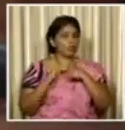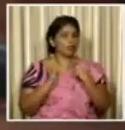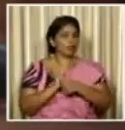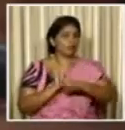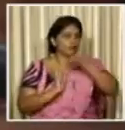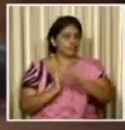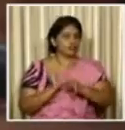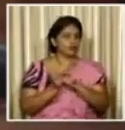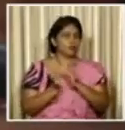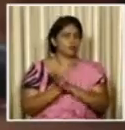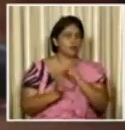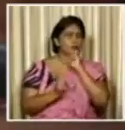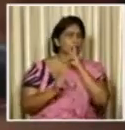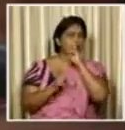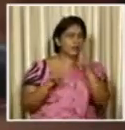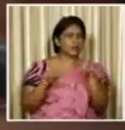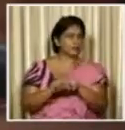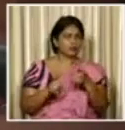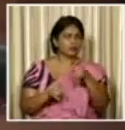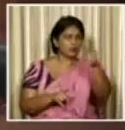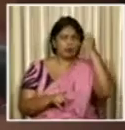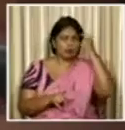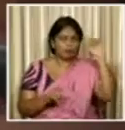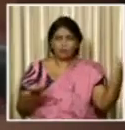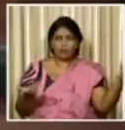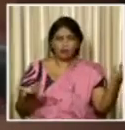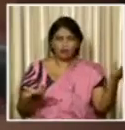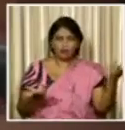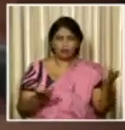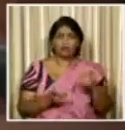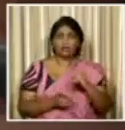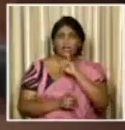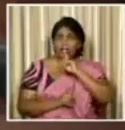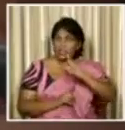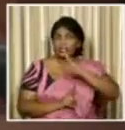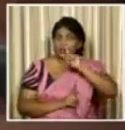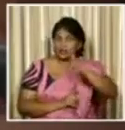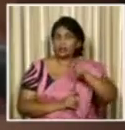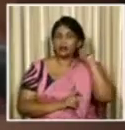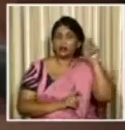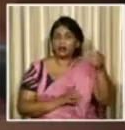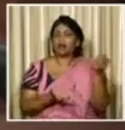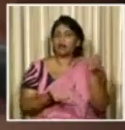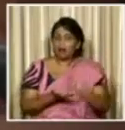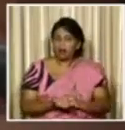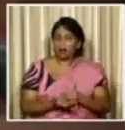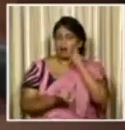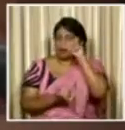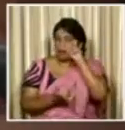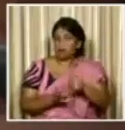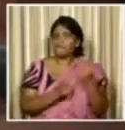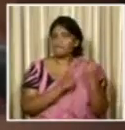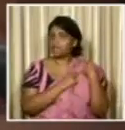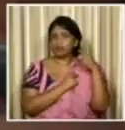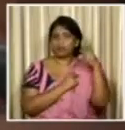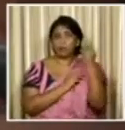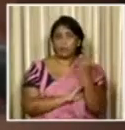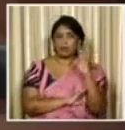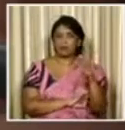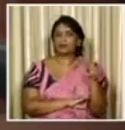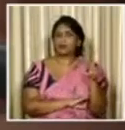me nikila. Esan soda nidir patkaran ne nikila matukarne kuto. Oh uta nevata periksa kiri me yukti sa kata balaya